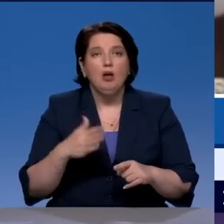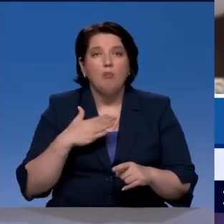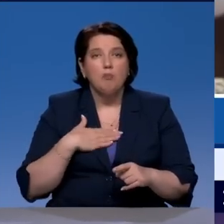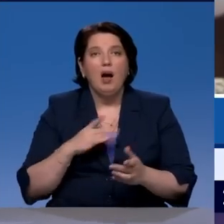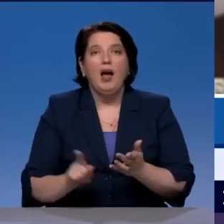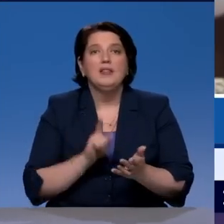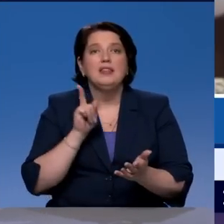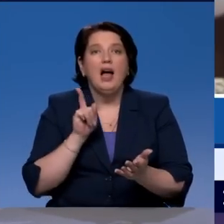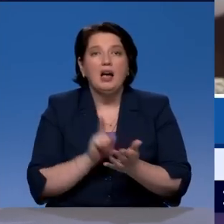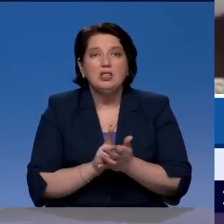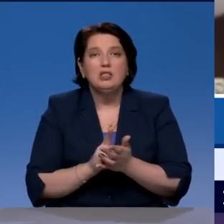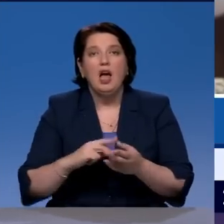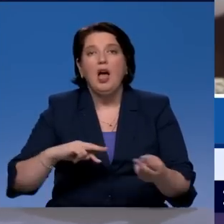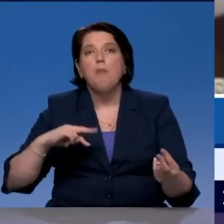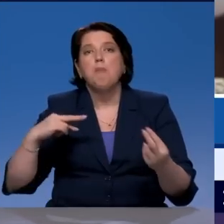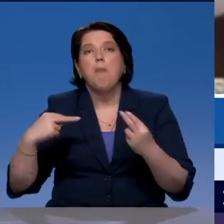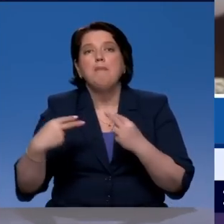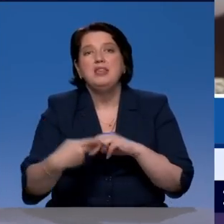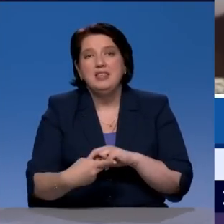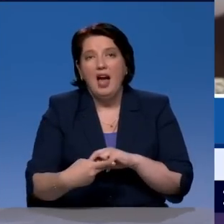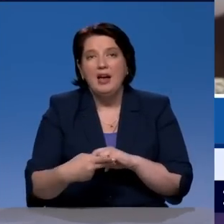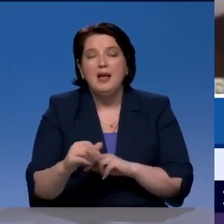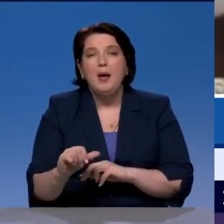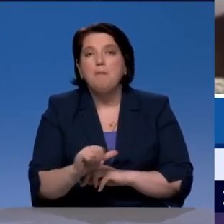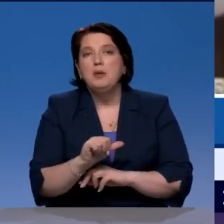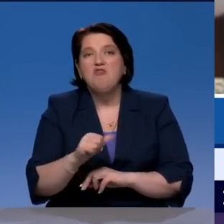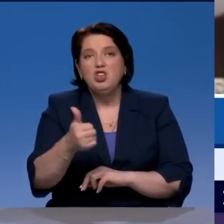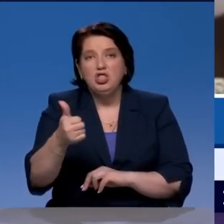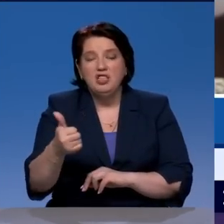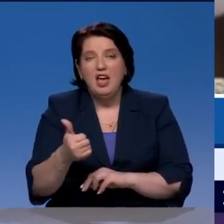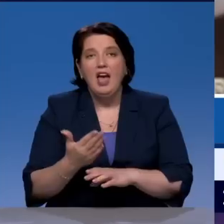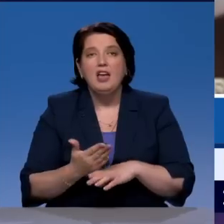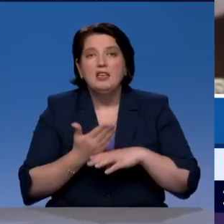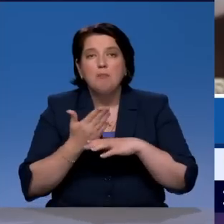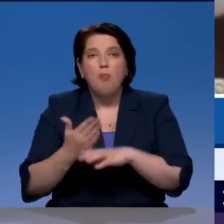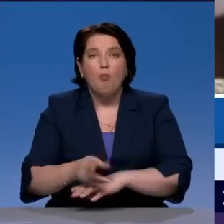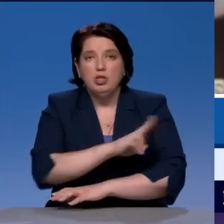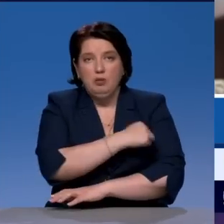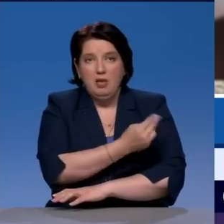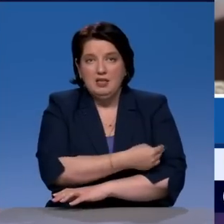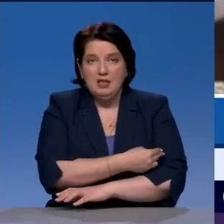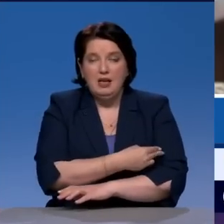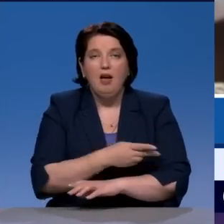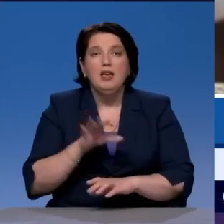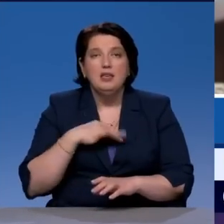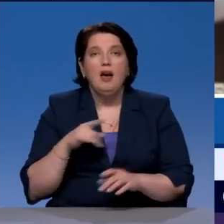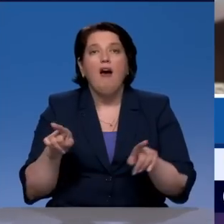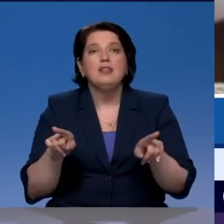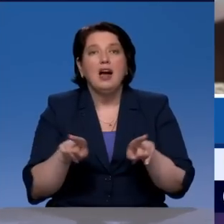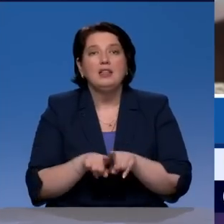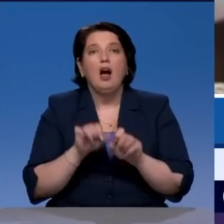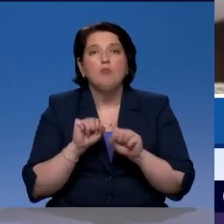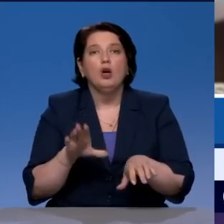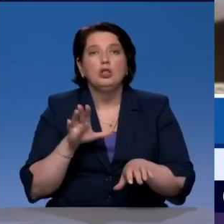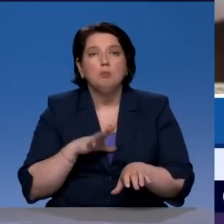тогда сам принцип и модель первичной медико-санитарной помощи на участке, и тогда уже, соответственно, может быть, что-то будет